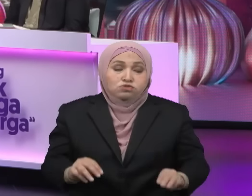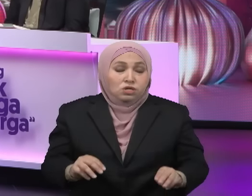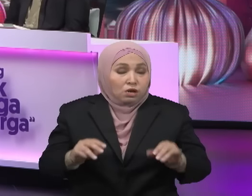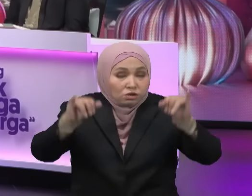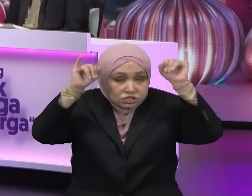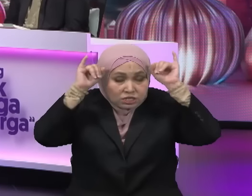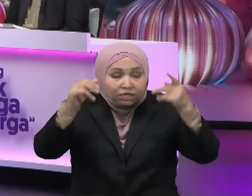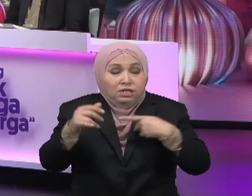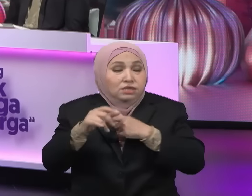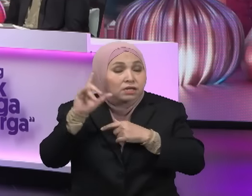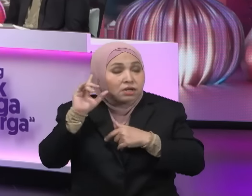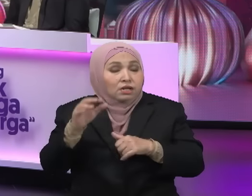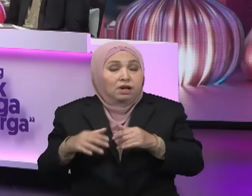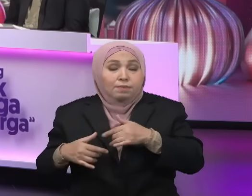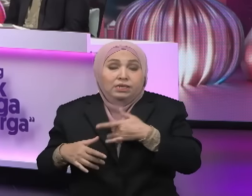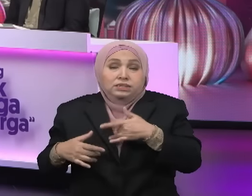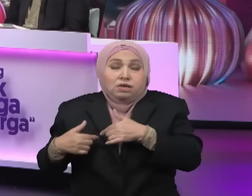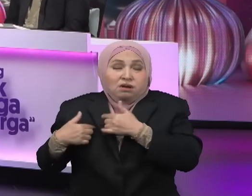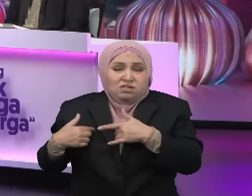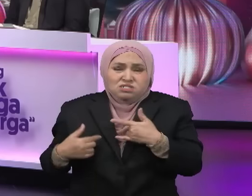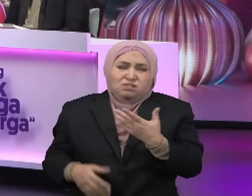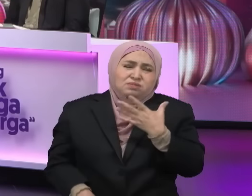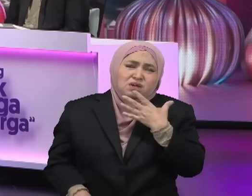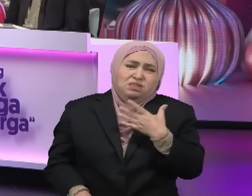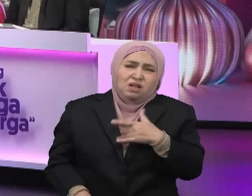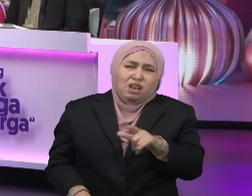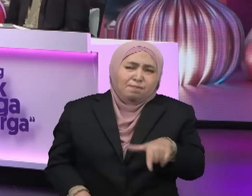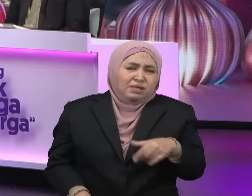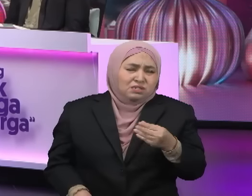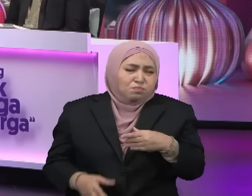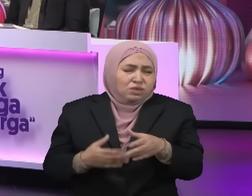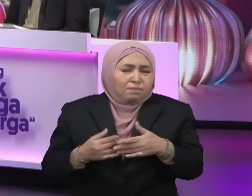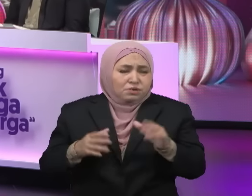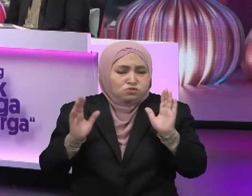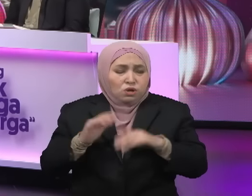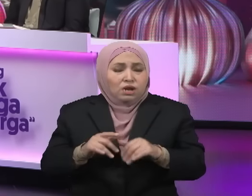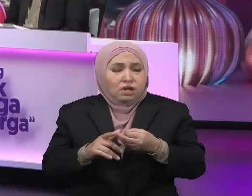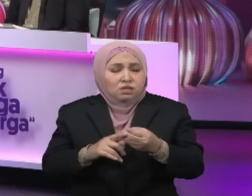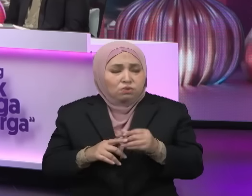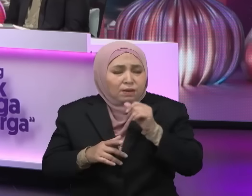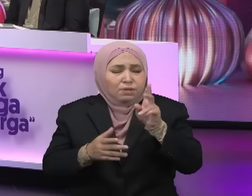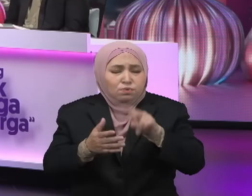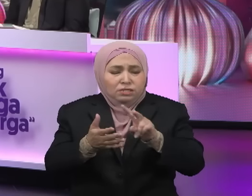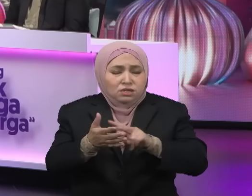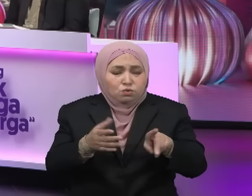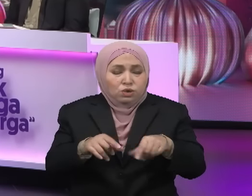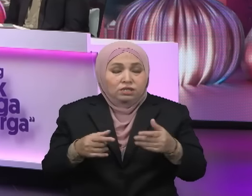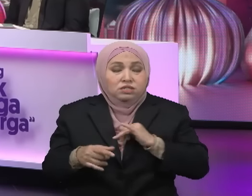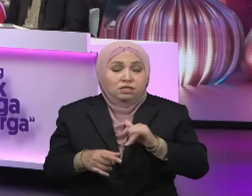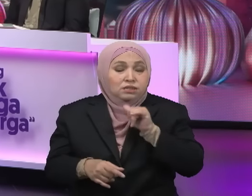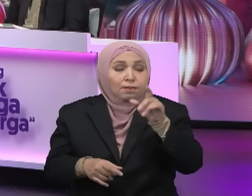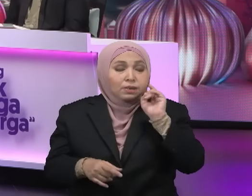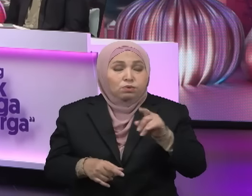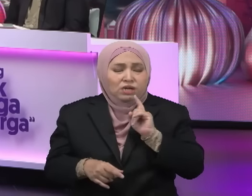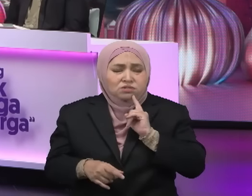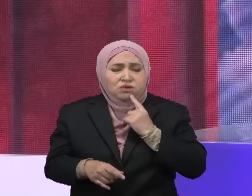tu kita tak dengar lah, dalam hati je terasa macam, lambat sikit pun tak apa solat, ataupun tak payah baca Quran pun tak apa, saya tak payah nak